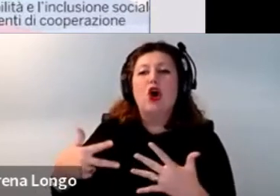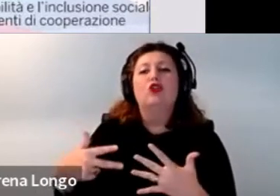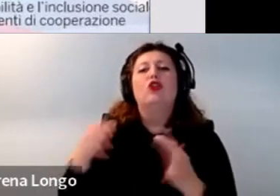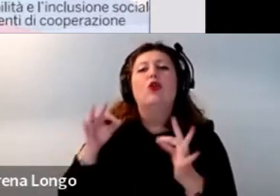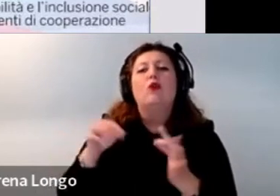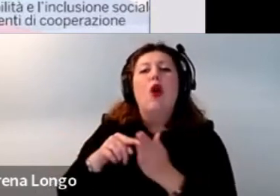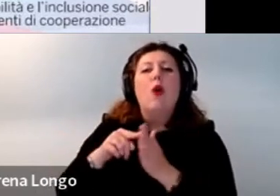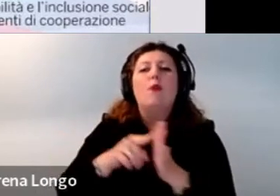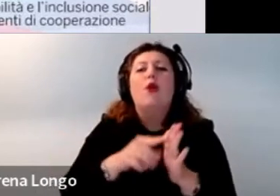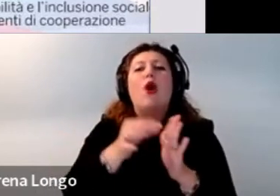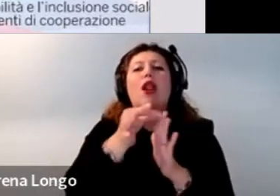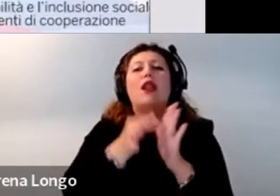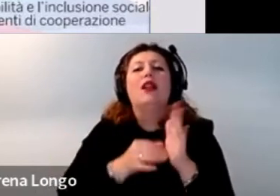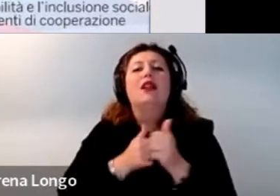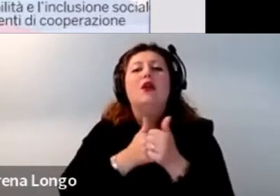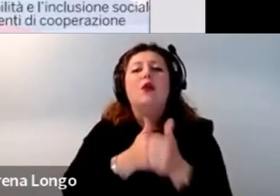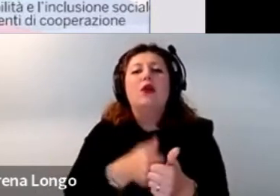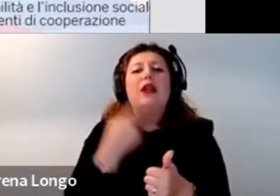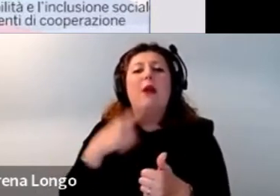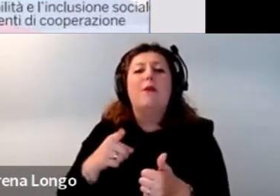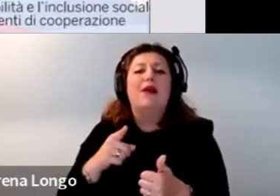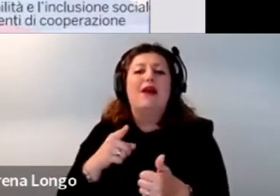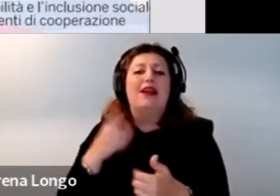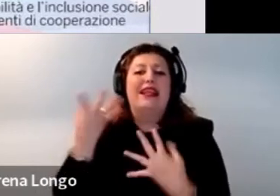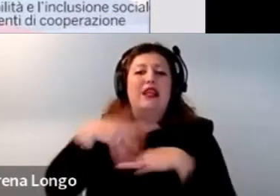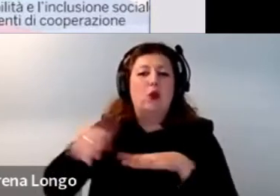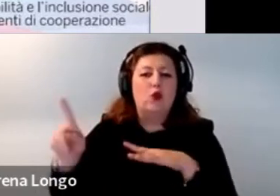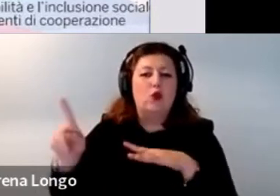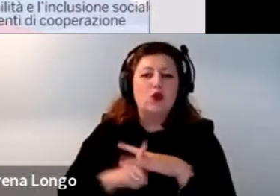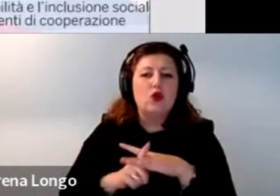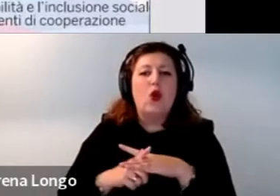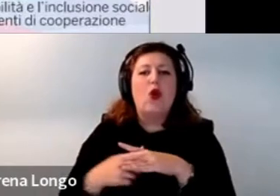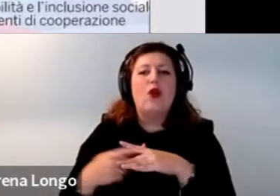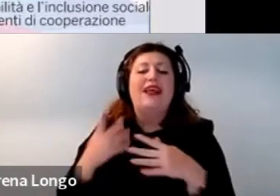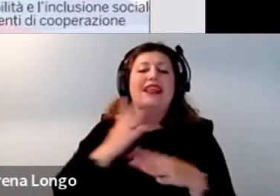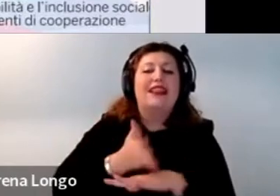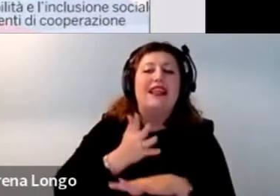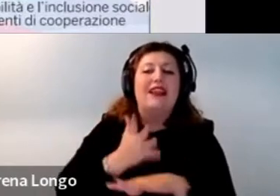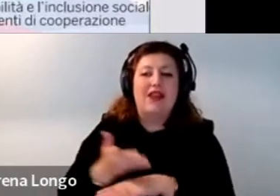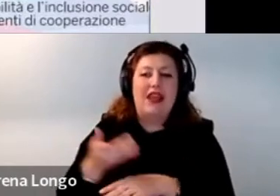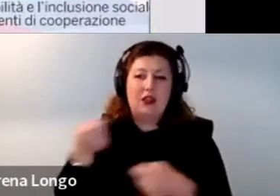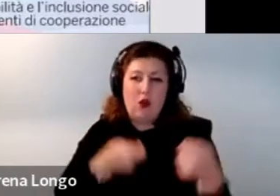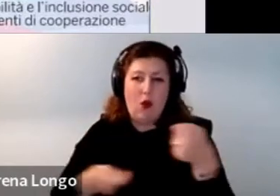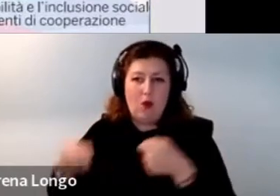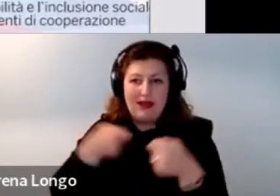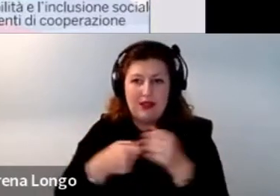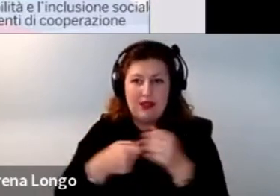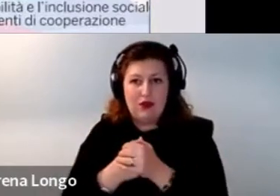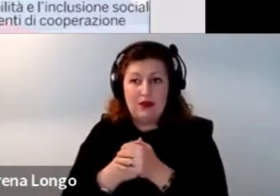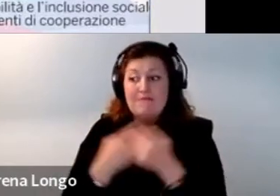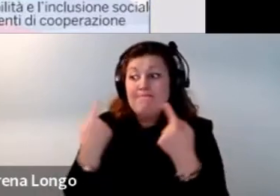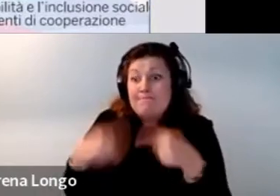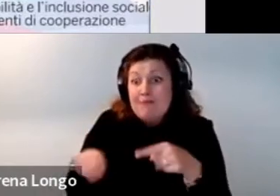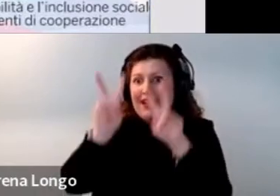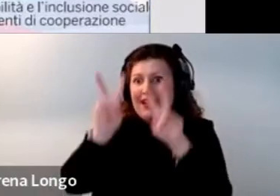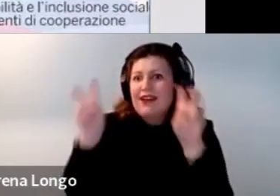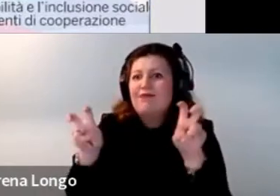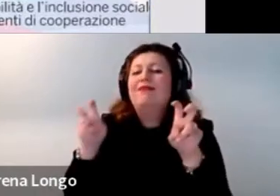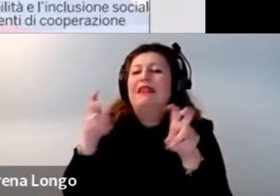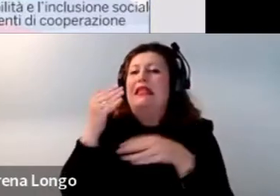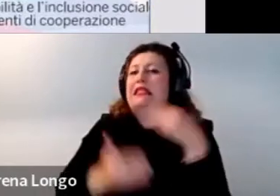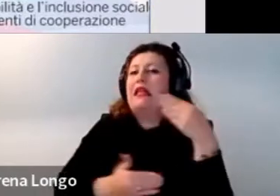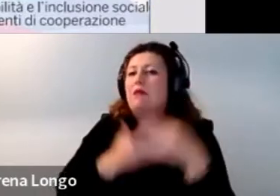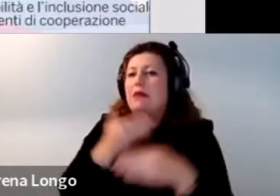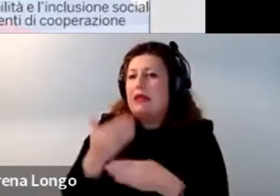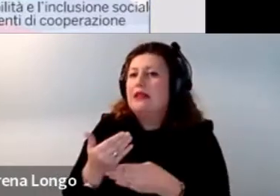disabilità e l'inclusione sociale negli interventi di cooperazione. Quindi è un tema, quello disabilità,